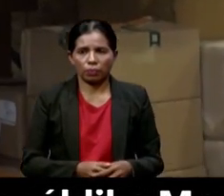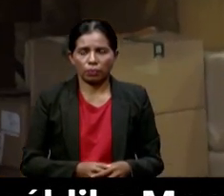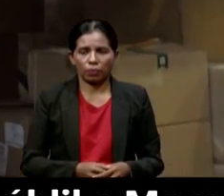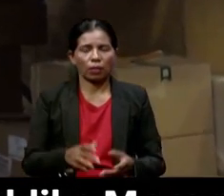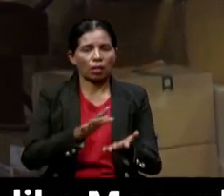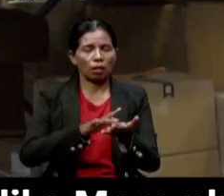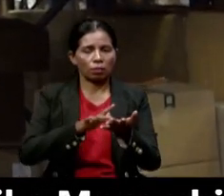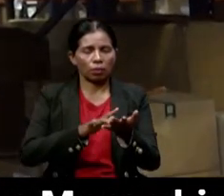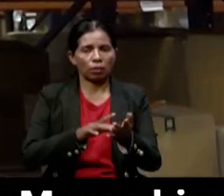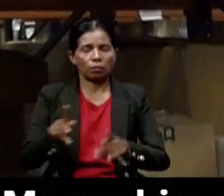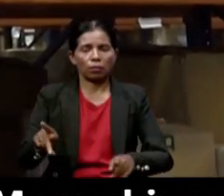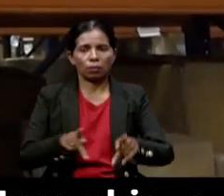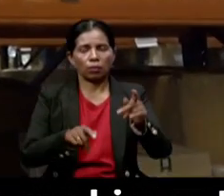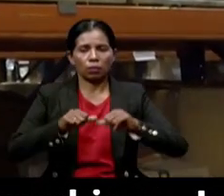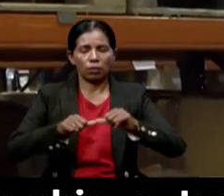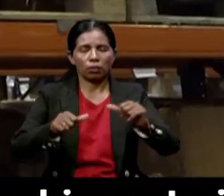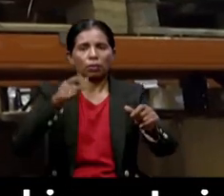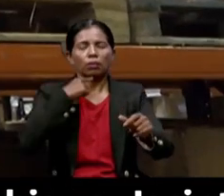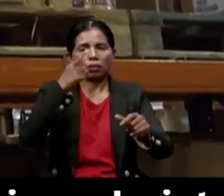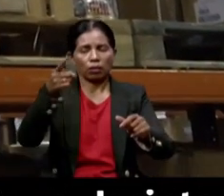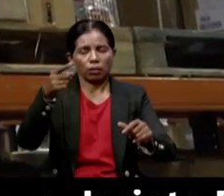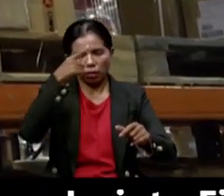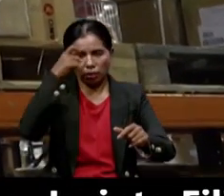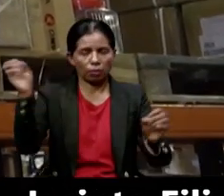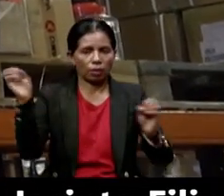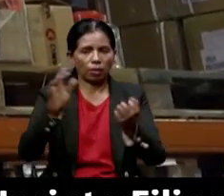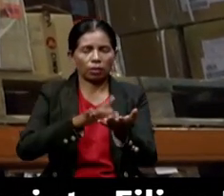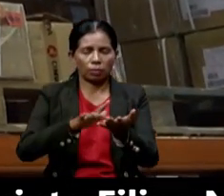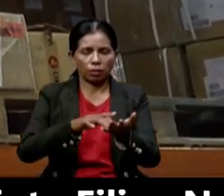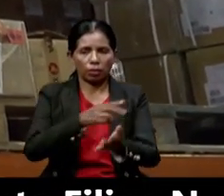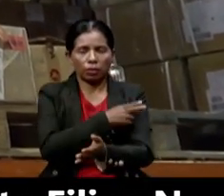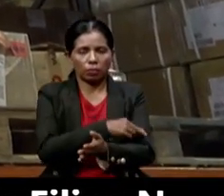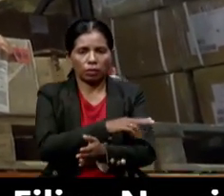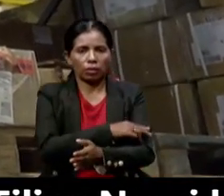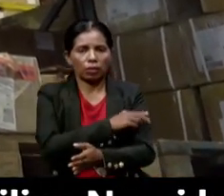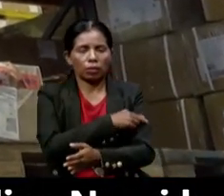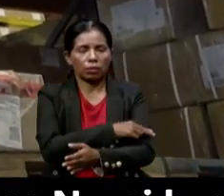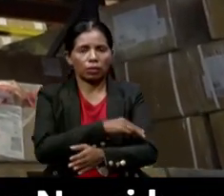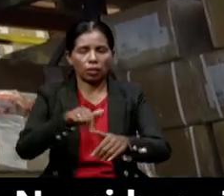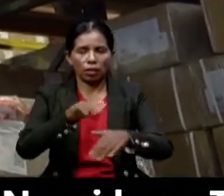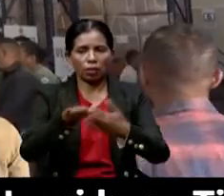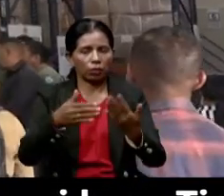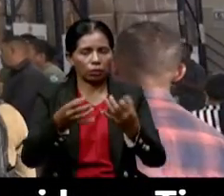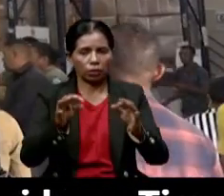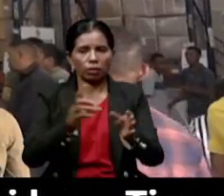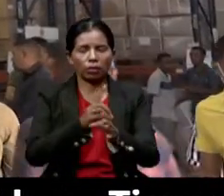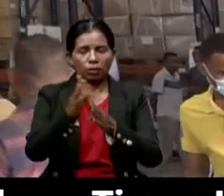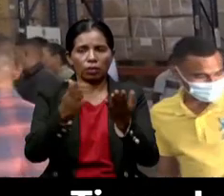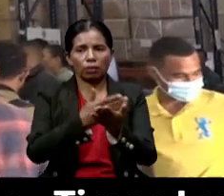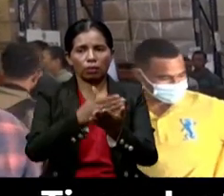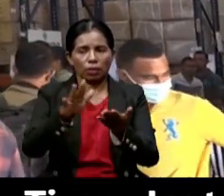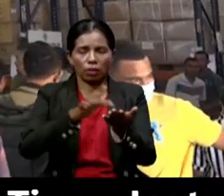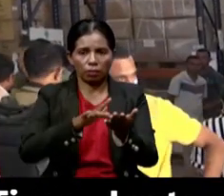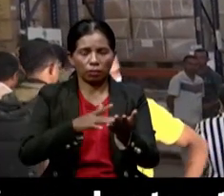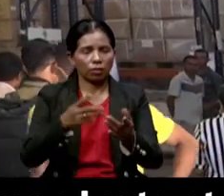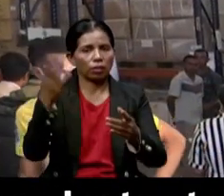Stok aimoruk nebe publiku kontinua kestiona tamba mamu ki hospital sentru no postu saude sira tuir diretur distribuisaun aimoruk